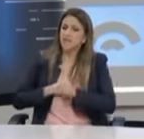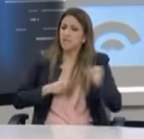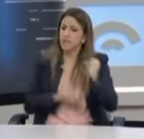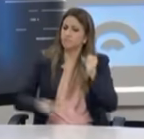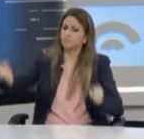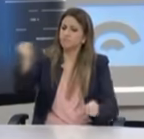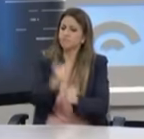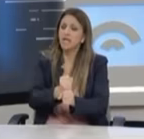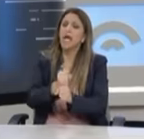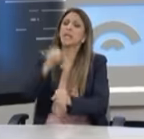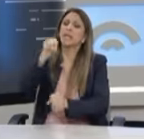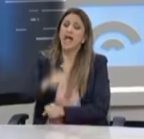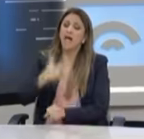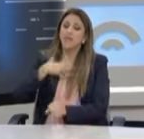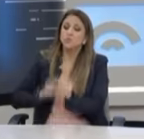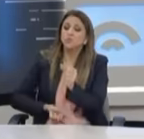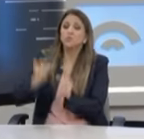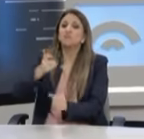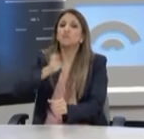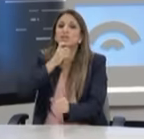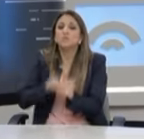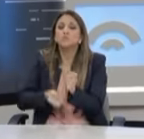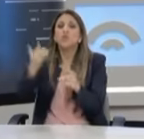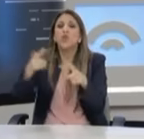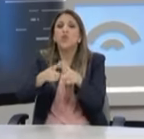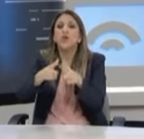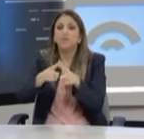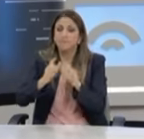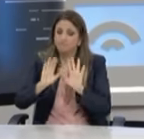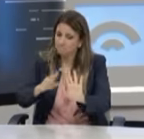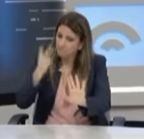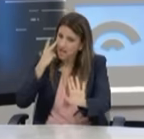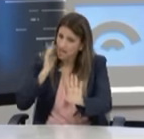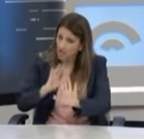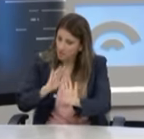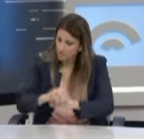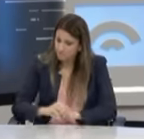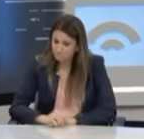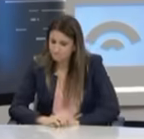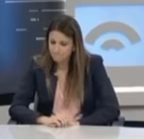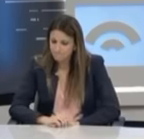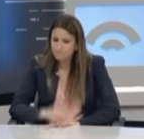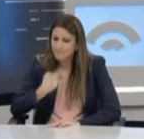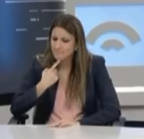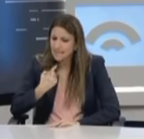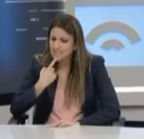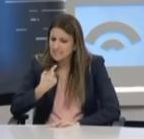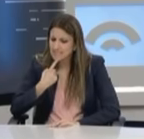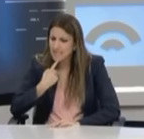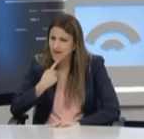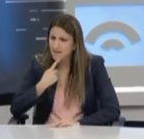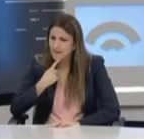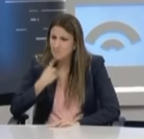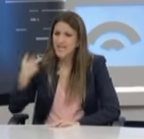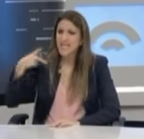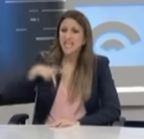πράγματα, θέλει να ακολουθήσει μια άλλη πολιτική. Για να δούμε λοιπόν τι έλεγε το